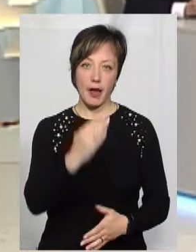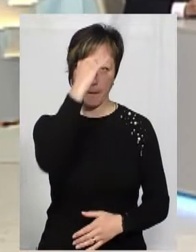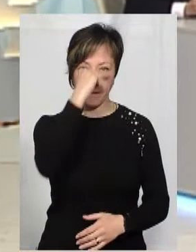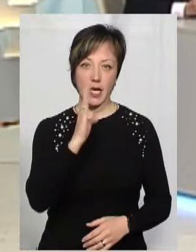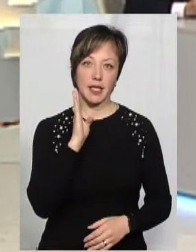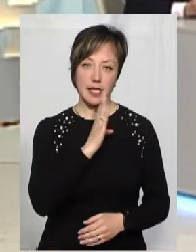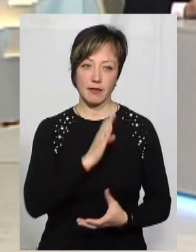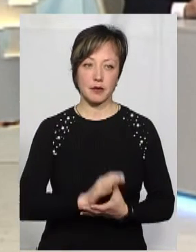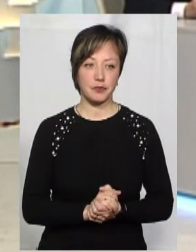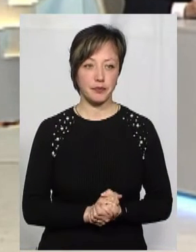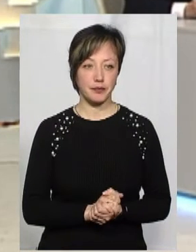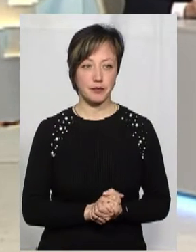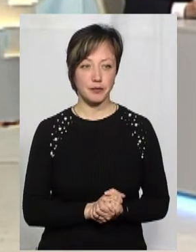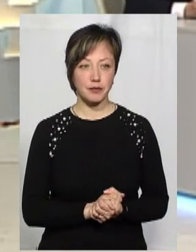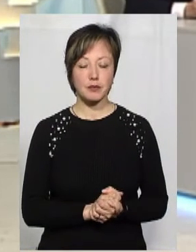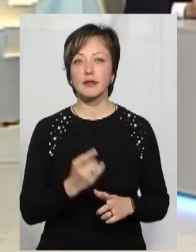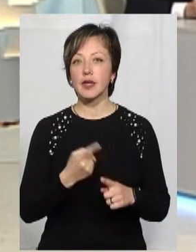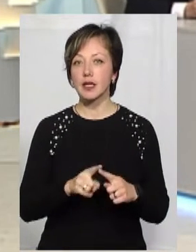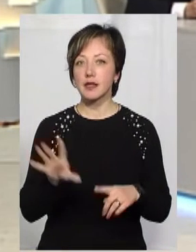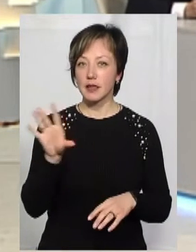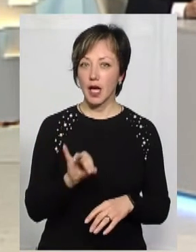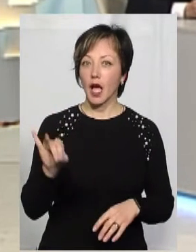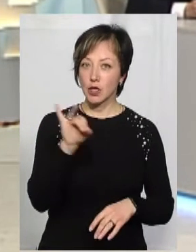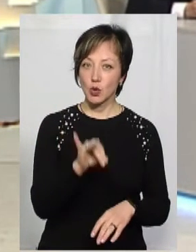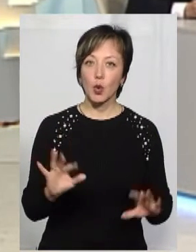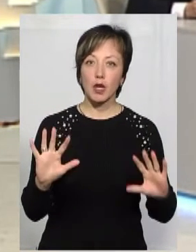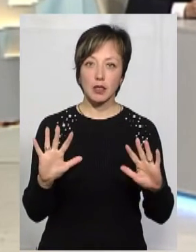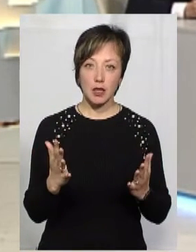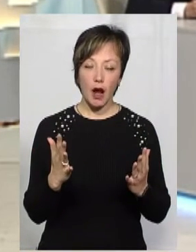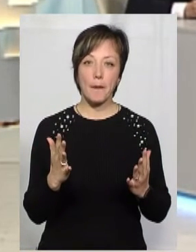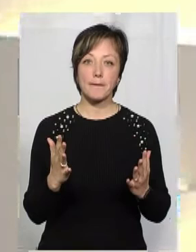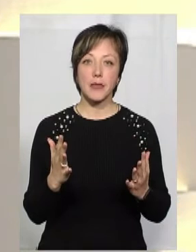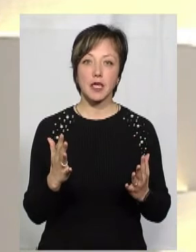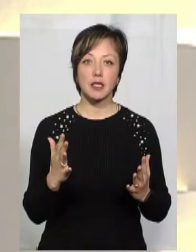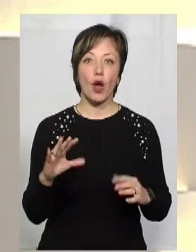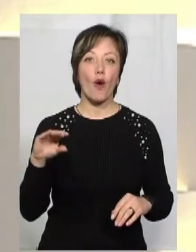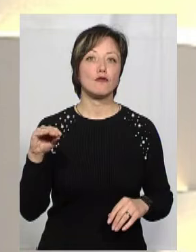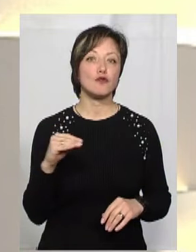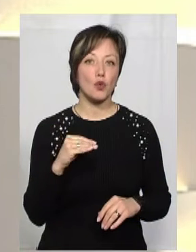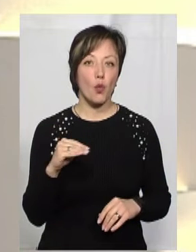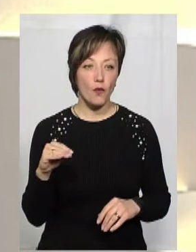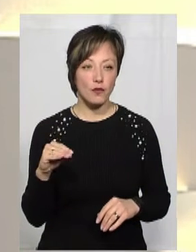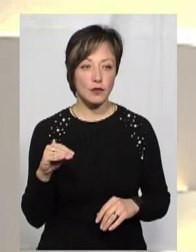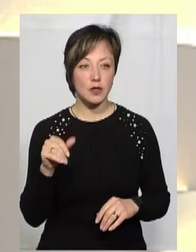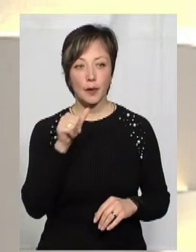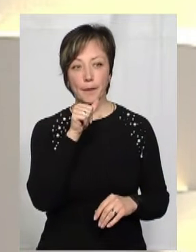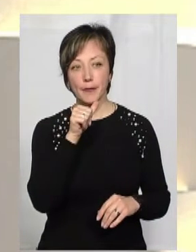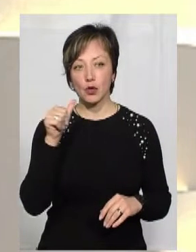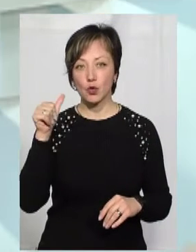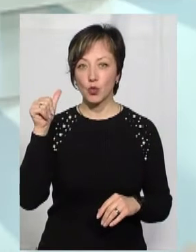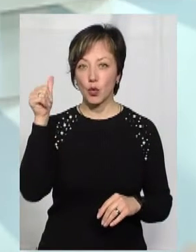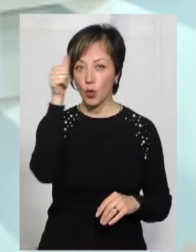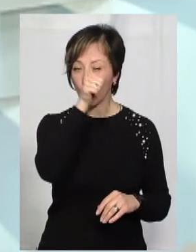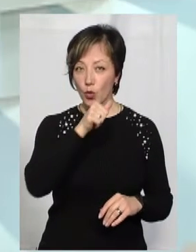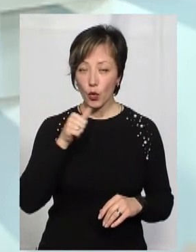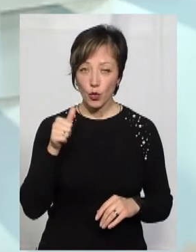батьків. Угу. Тобто ця вся історія трапилася у жовтні? У жовтні 2019 року, так.